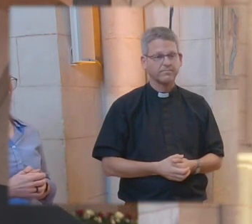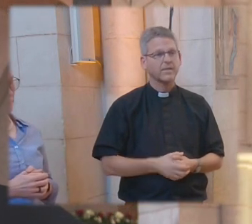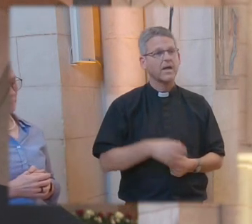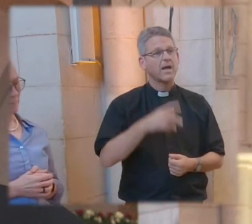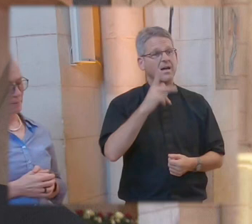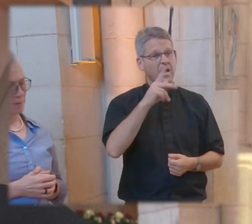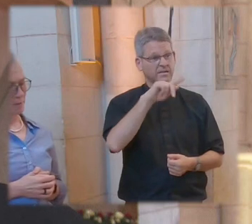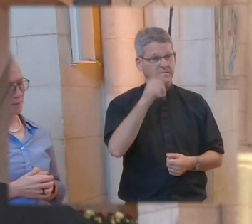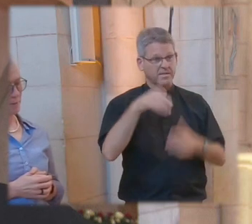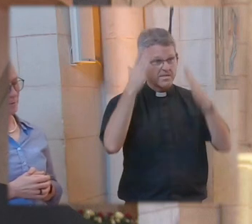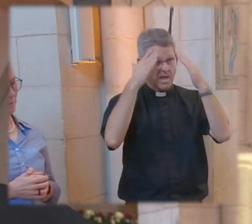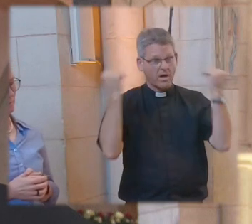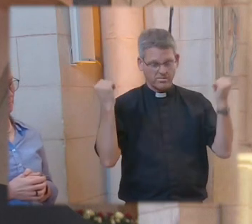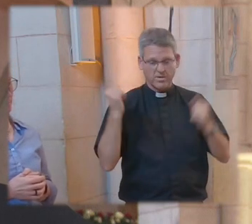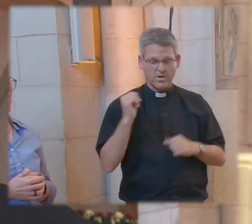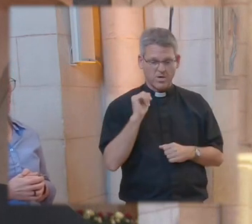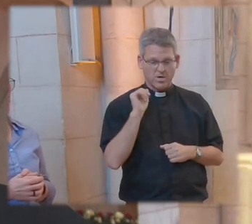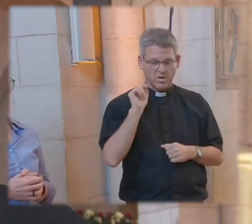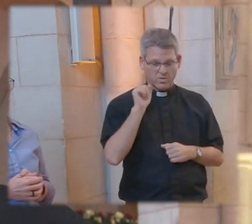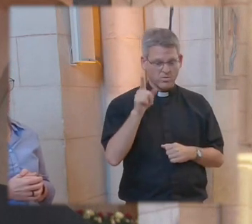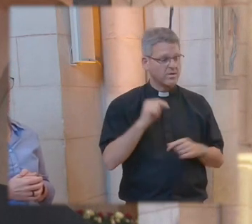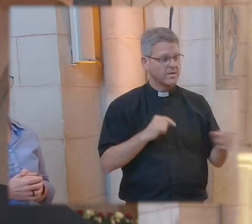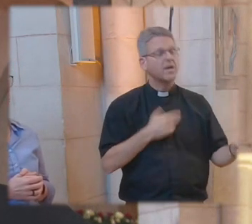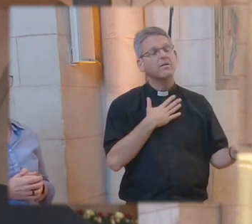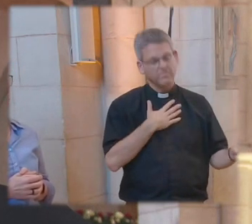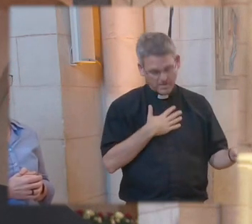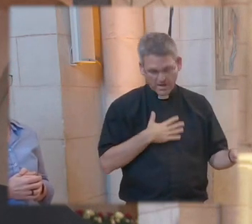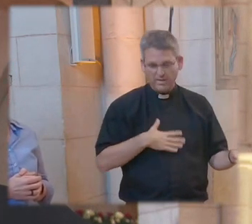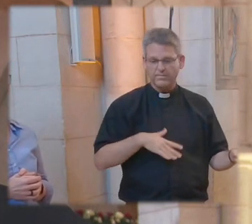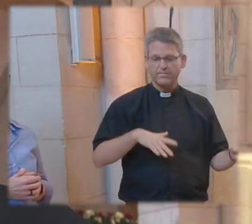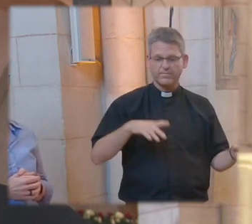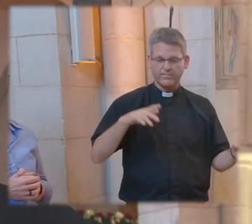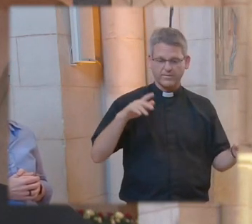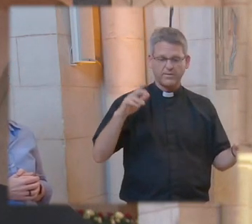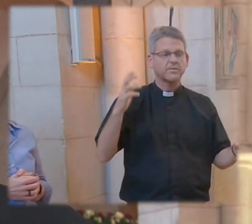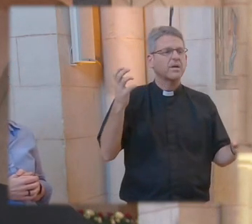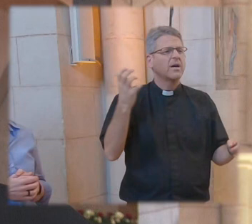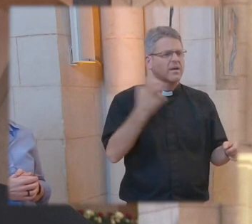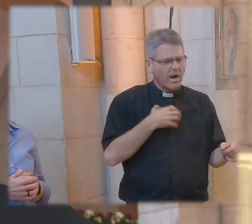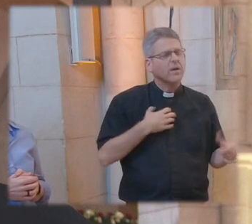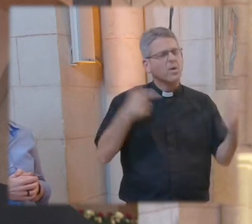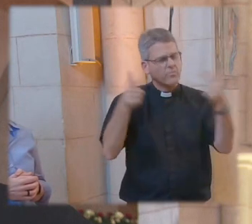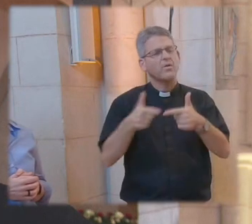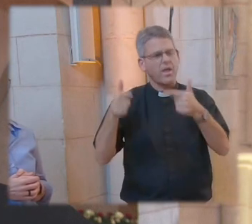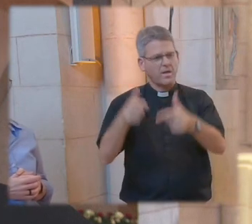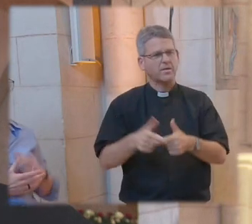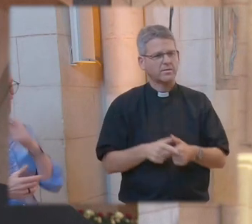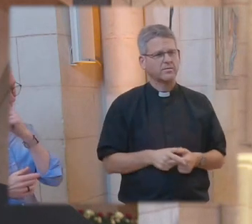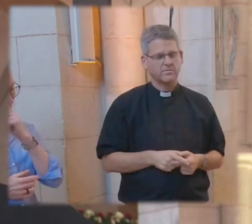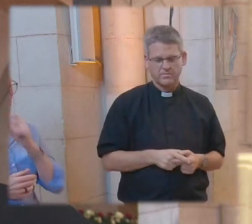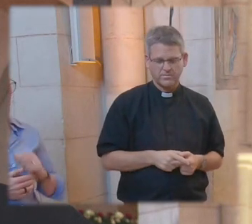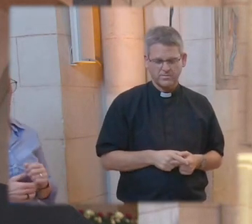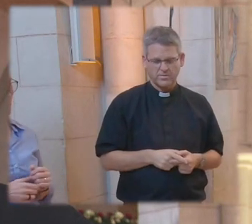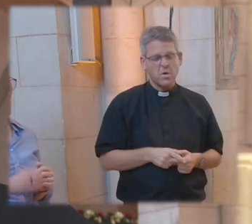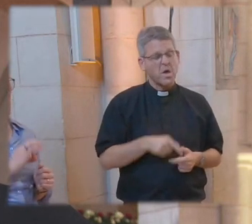Pater Henkes hat sich freiwillig in die lebensgefährliche Pflege kranker Mithäftlinge